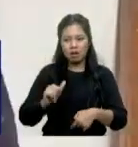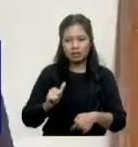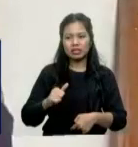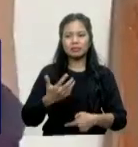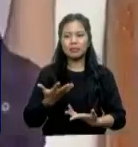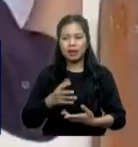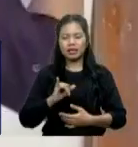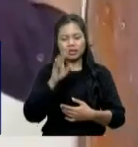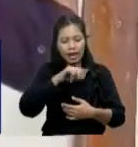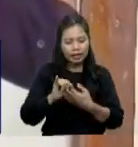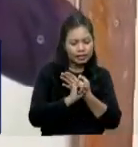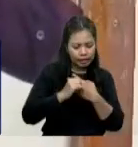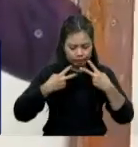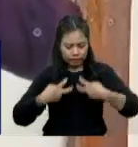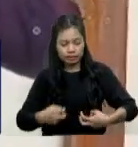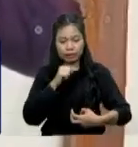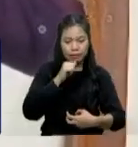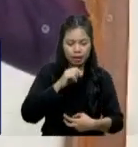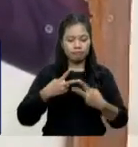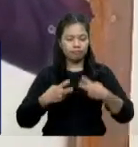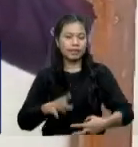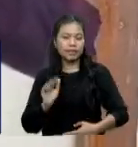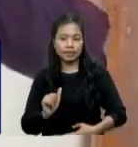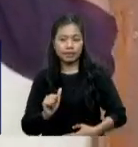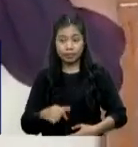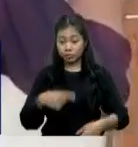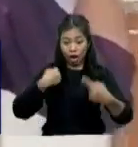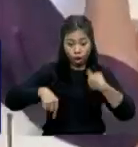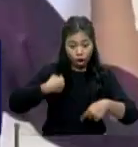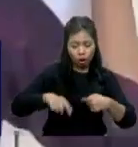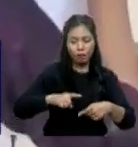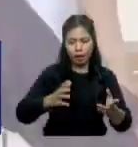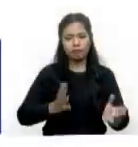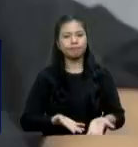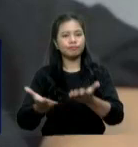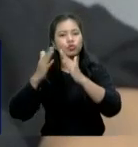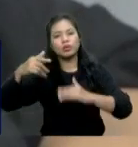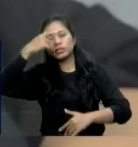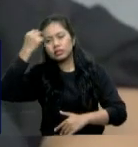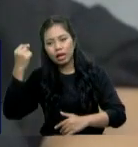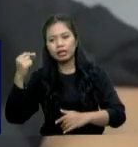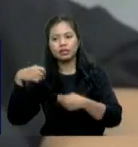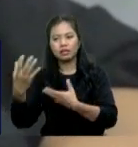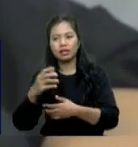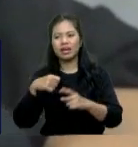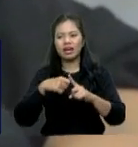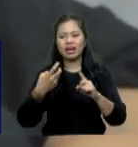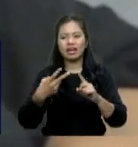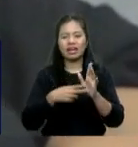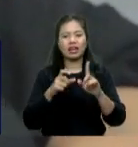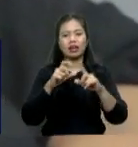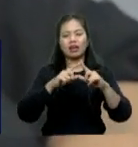Tengah. Korban tewas dan luka-luka dibawa ke Rumah Sakit Islam Kendal. Ini mau ke Jombang. Oh, mau ke Jombang